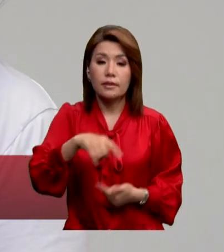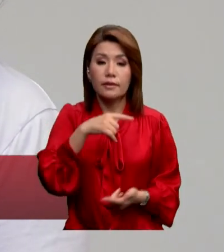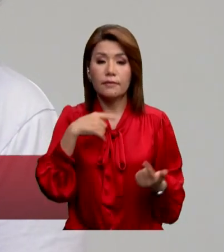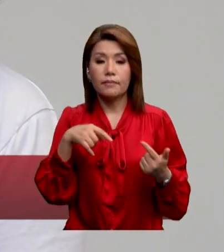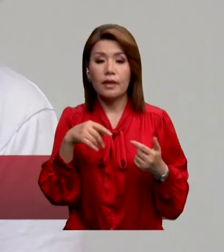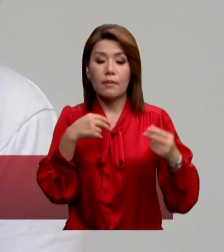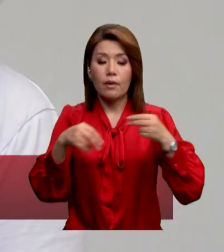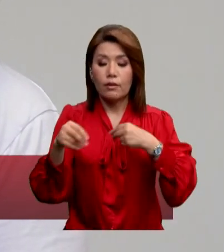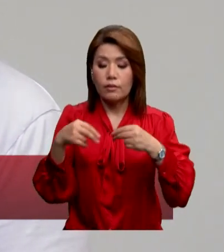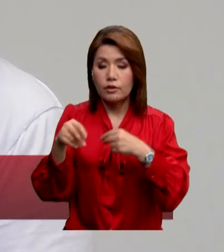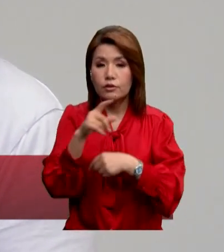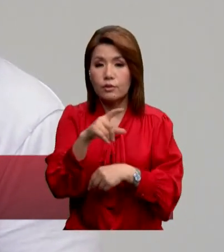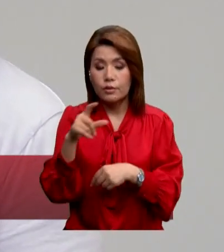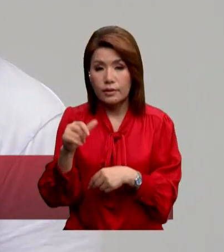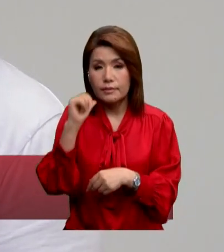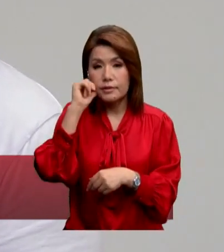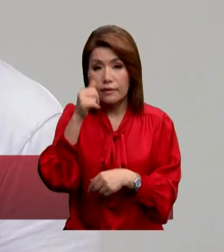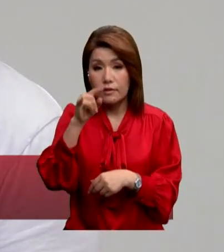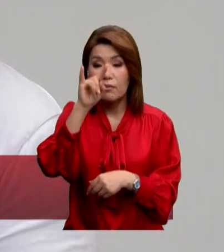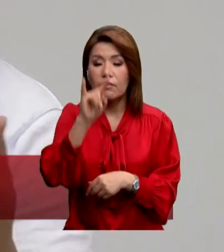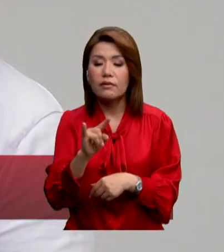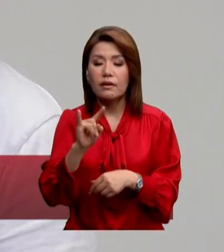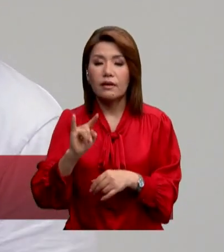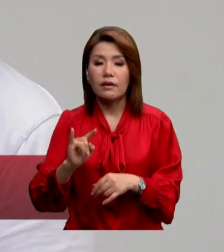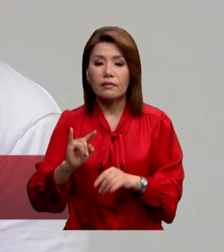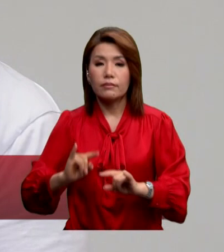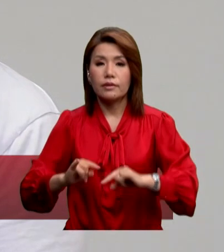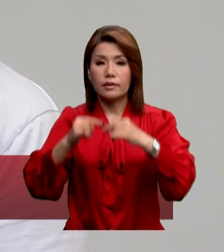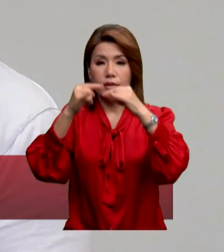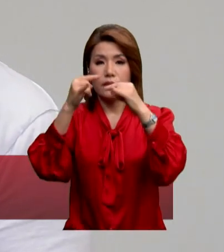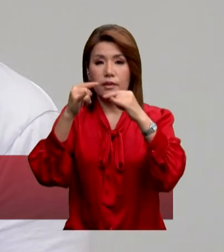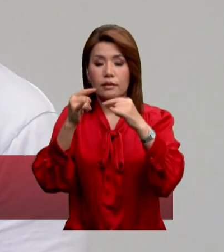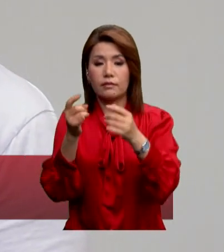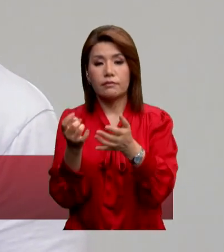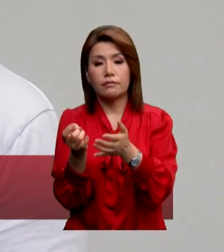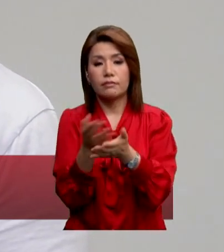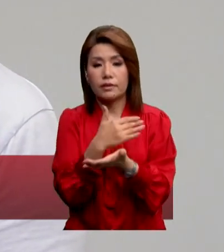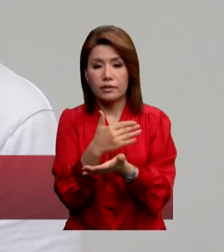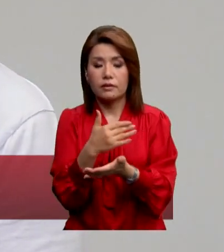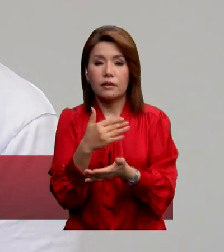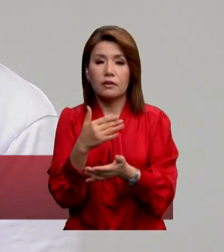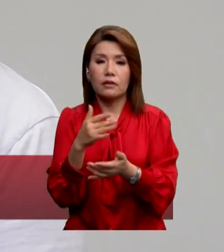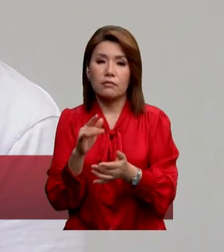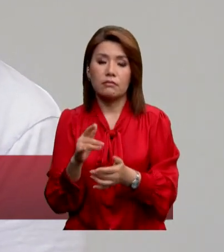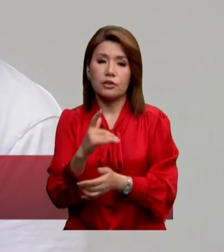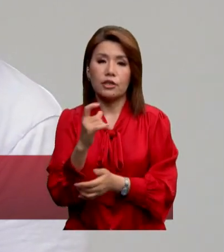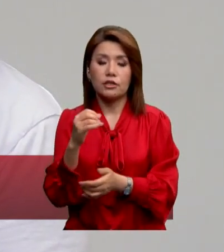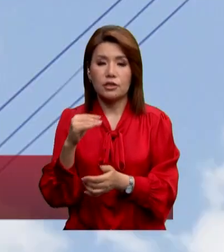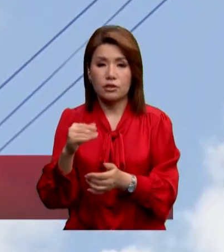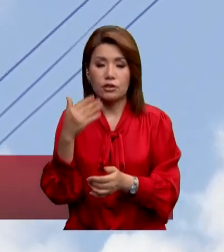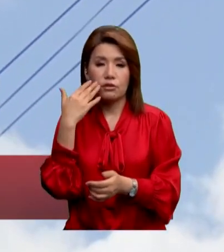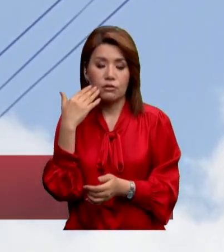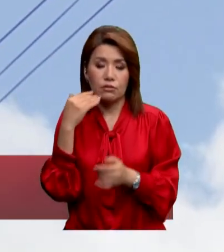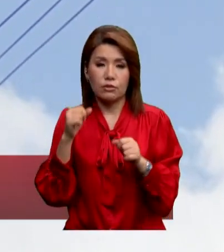біздің сатып алушыларымызға ертең ол терезедегі жаңағы кірпіштерді ала салу, 6-шы қабатты болдыра салу да қиын